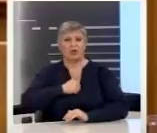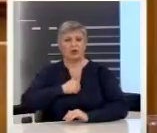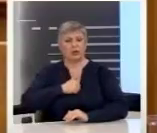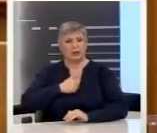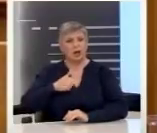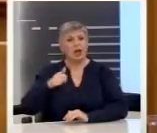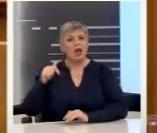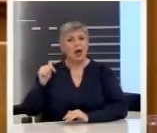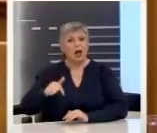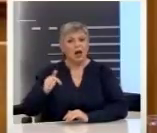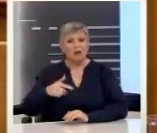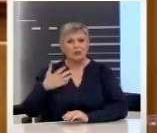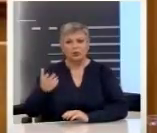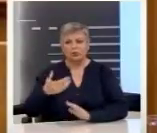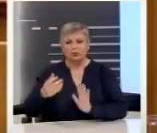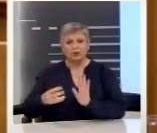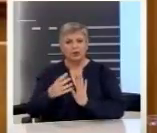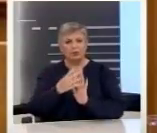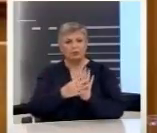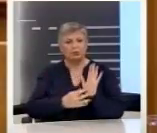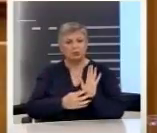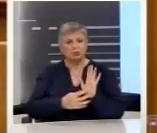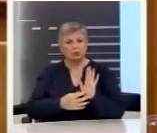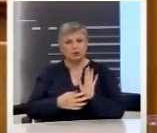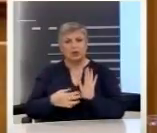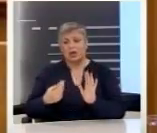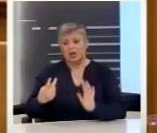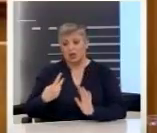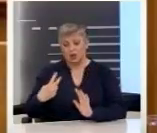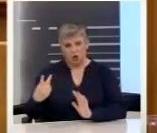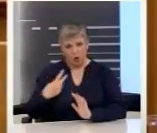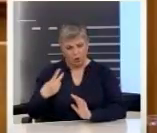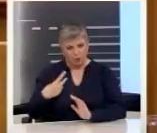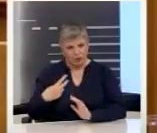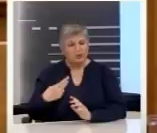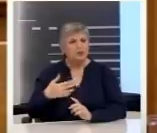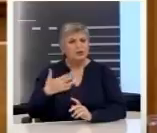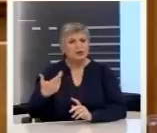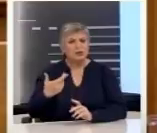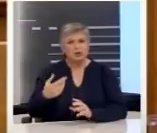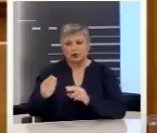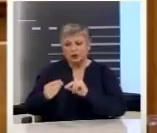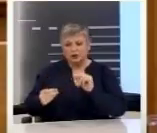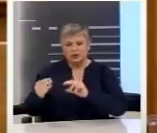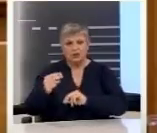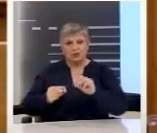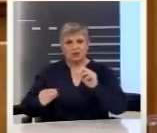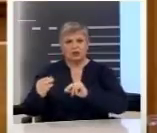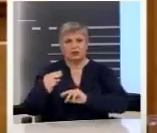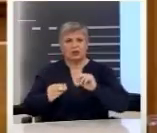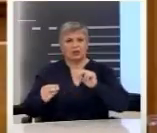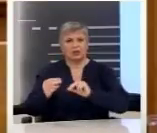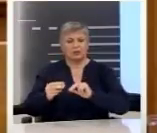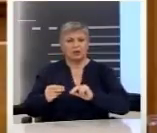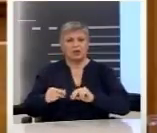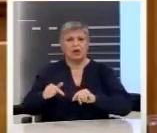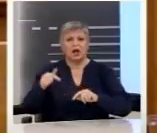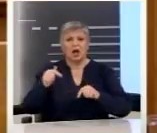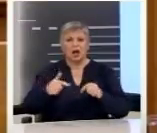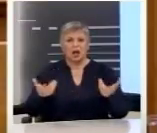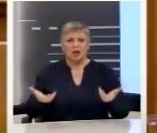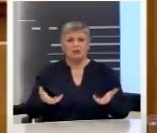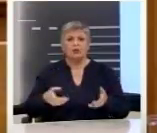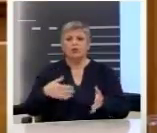λόγω συζήτηση δεν συμμετείχε και δεν παρέμβηκε κανένας άλλος πέραν εμού και του δικηγόρου, και εκ των πραγμάτων δεν μπορεί η συνομιλία αυτή να υπεκλάβει από